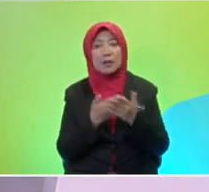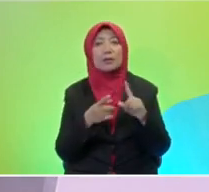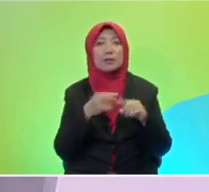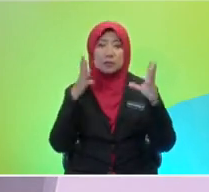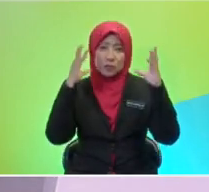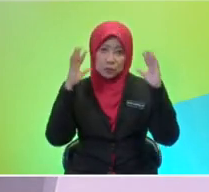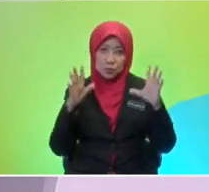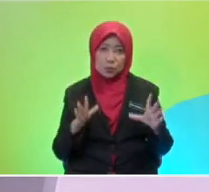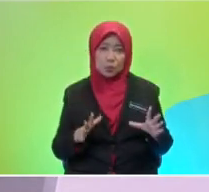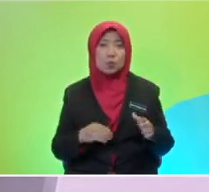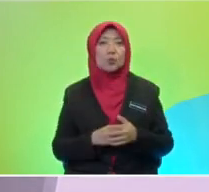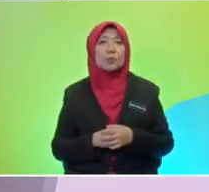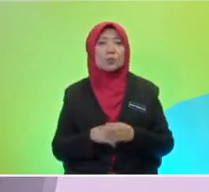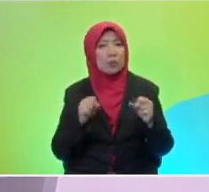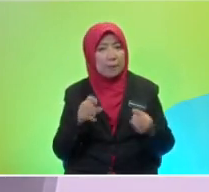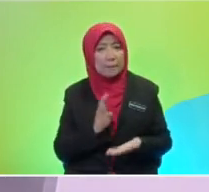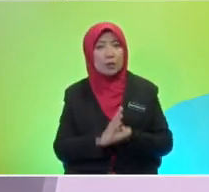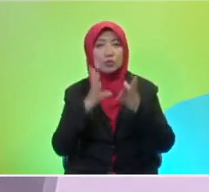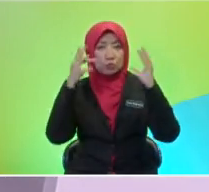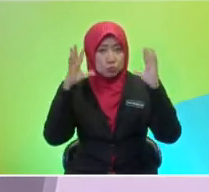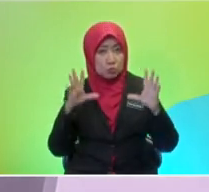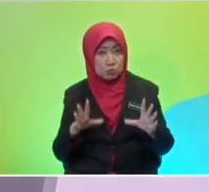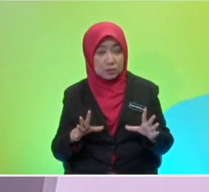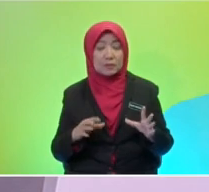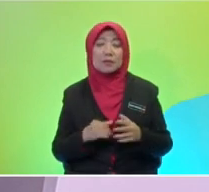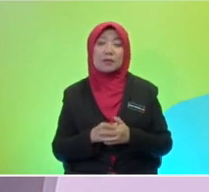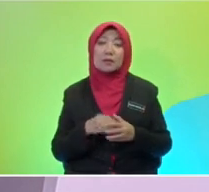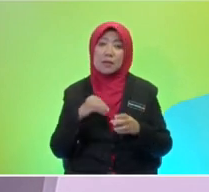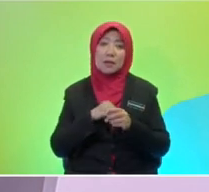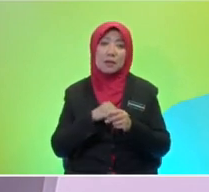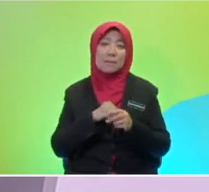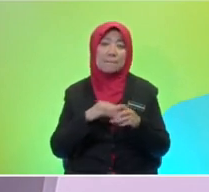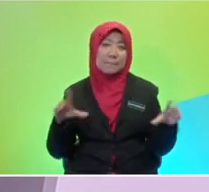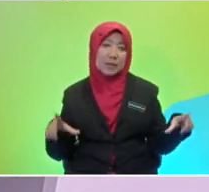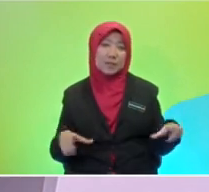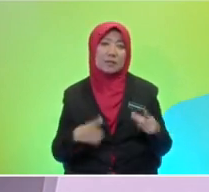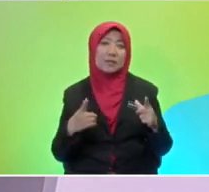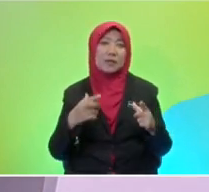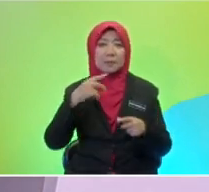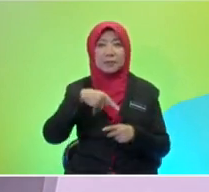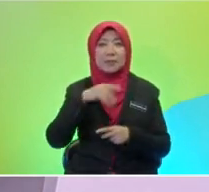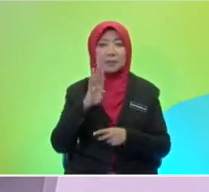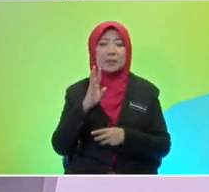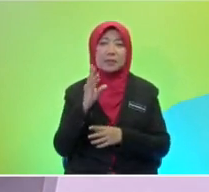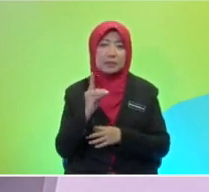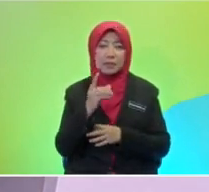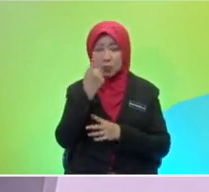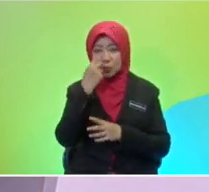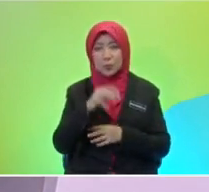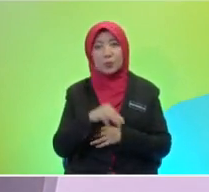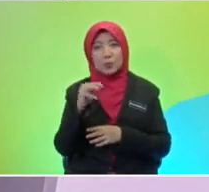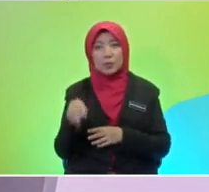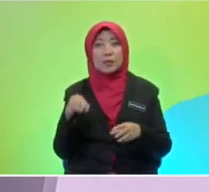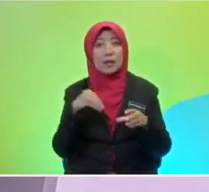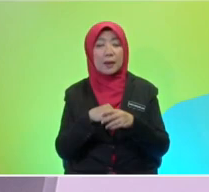juga membantu guru-guru kan di dalam pelaksanaan penaksiran Bile gajah untuk murid dalam